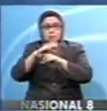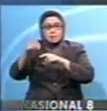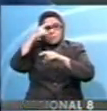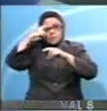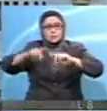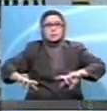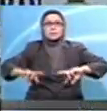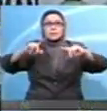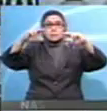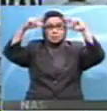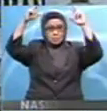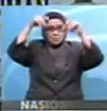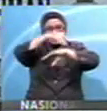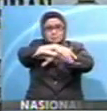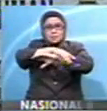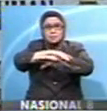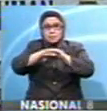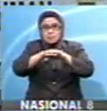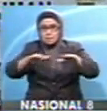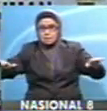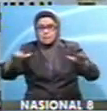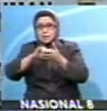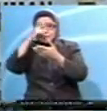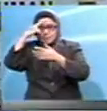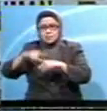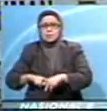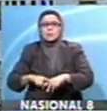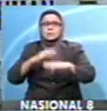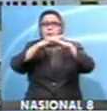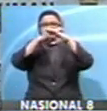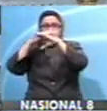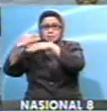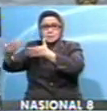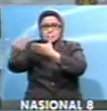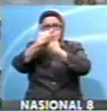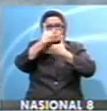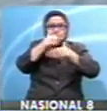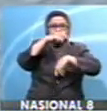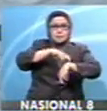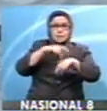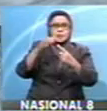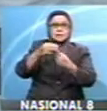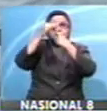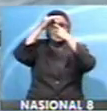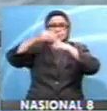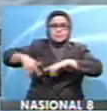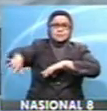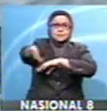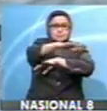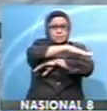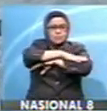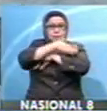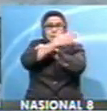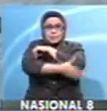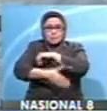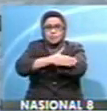tersebut secara menyeluruh bagi menghadapi ancaman-ancaman semasa khususnya di kawasan perairan negeri ini bagaimanapun usaha menaik